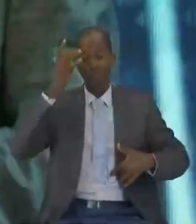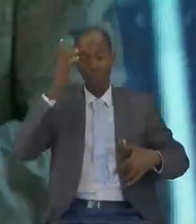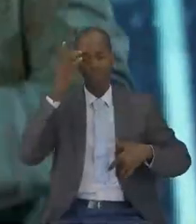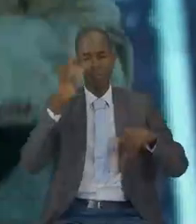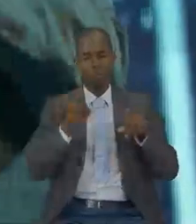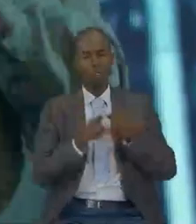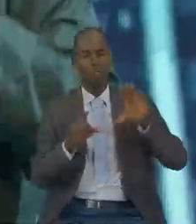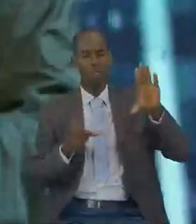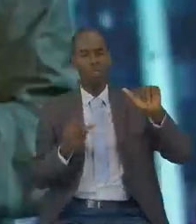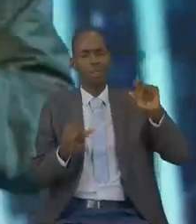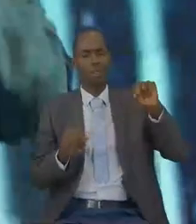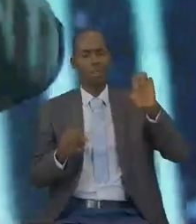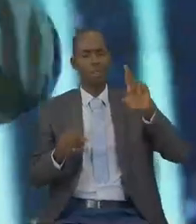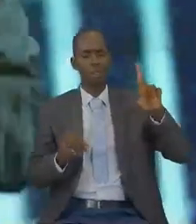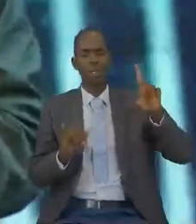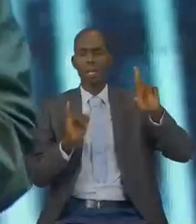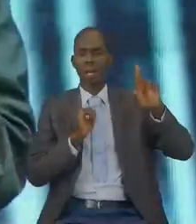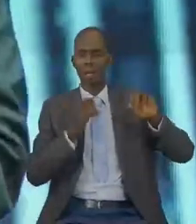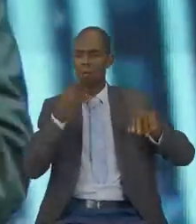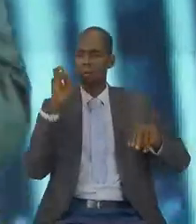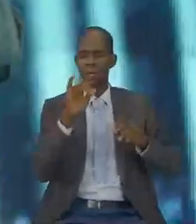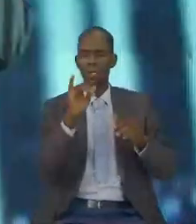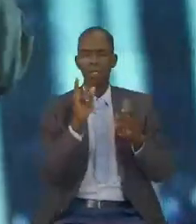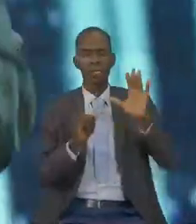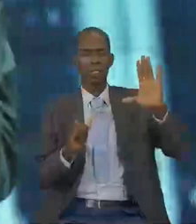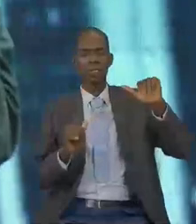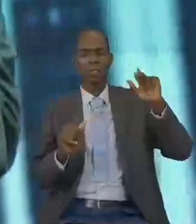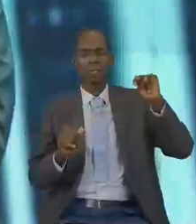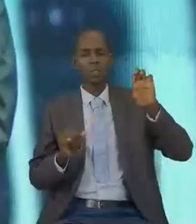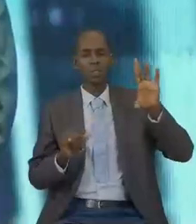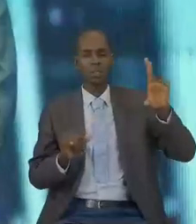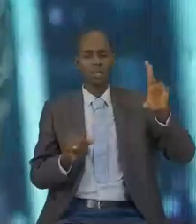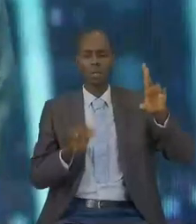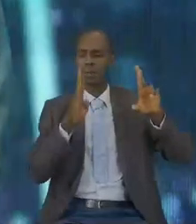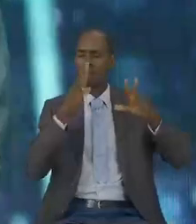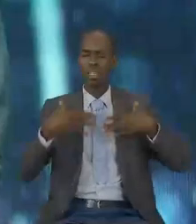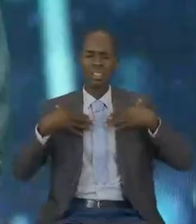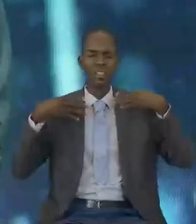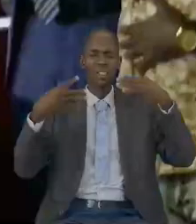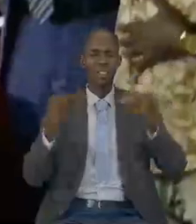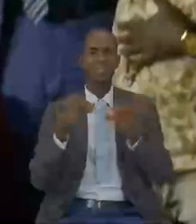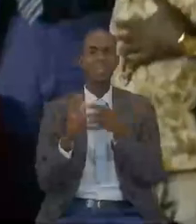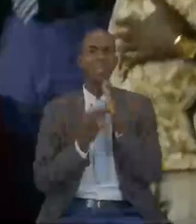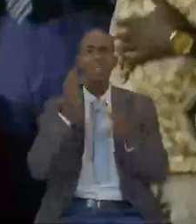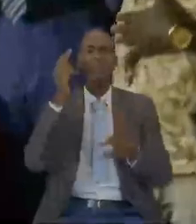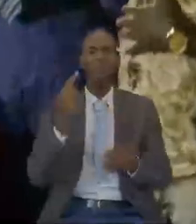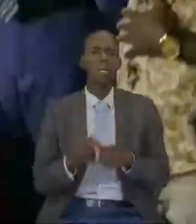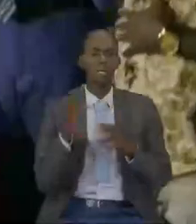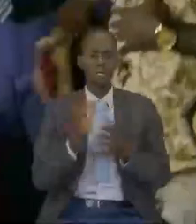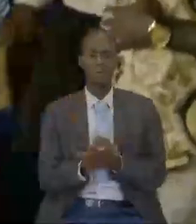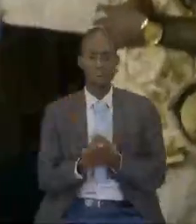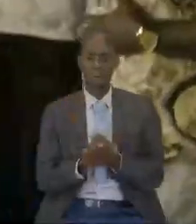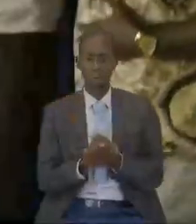Maladie incurable, cancer, je commande au cancer maintenant, soyez guéris au nom de